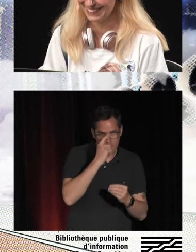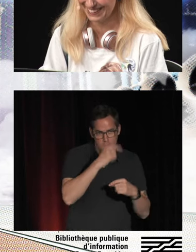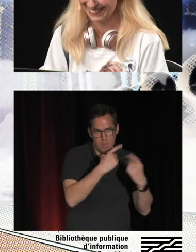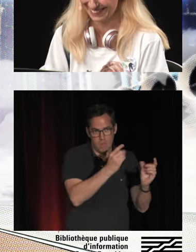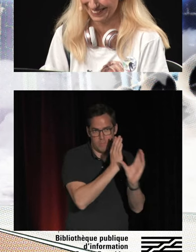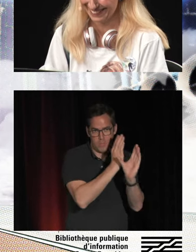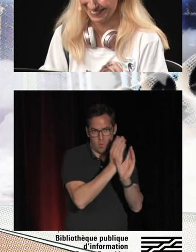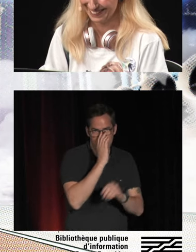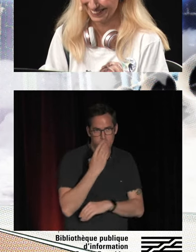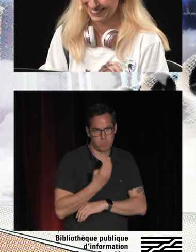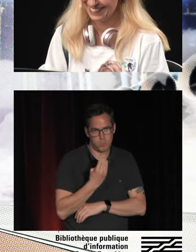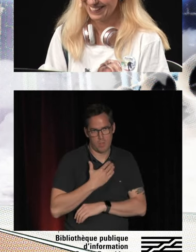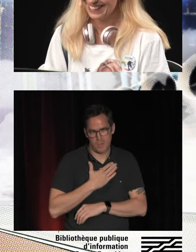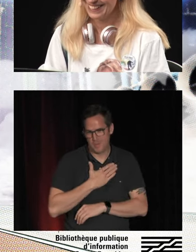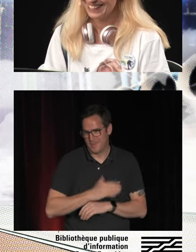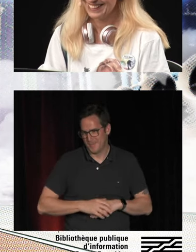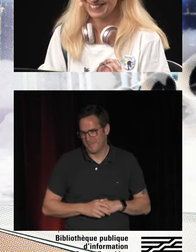Merci.